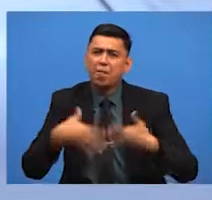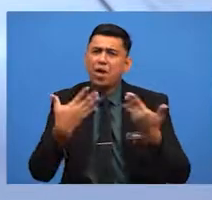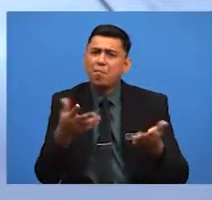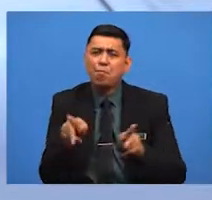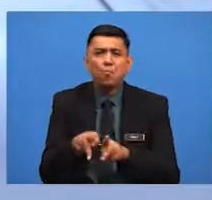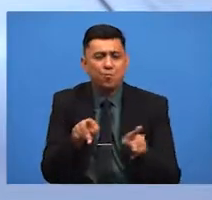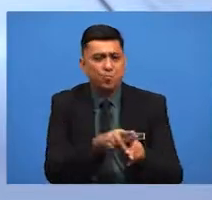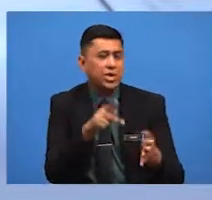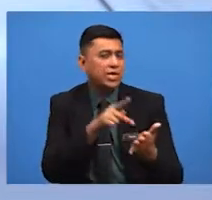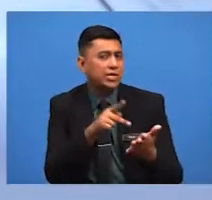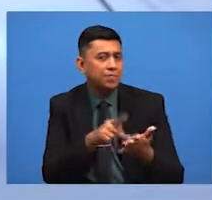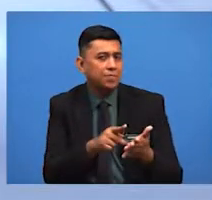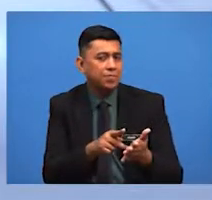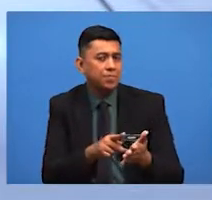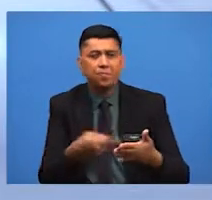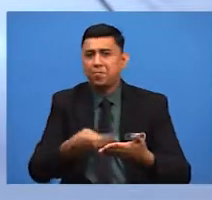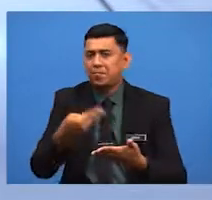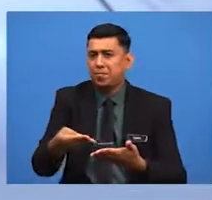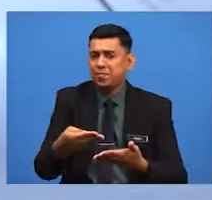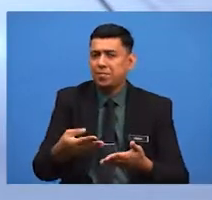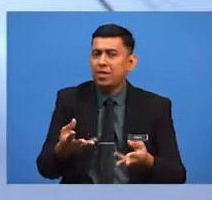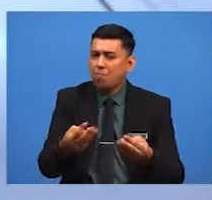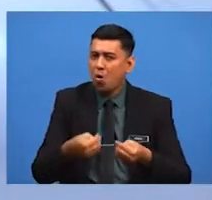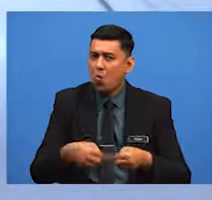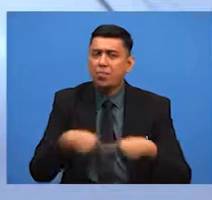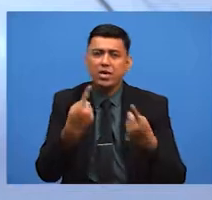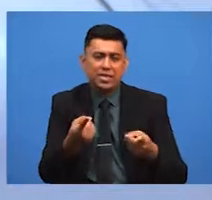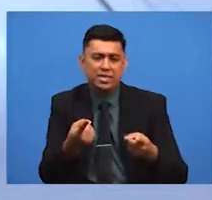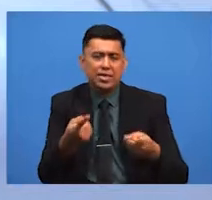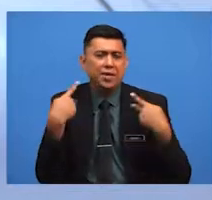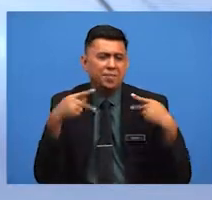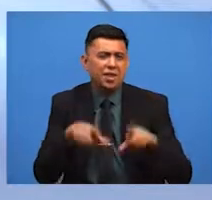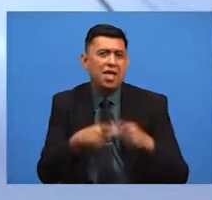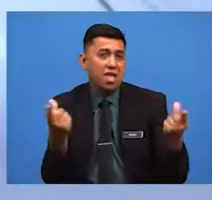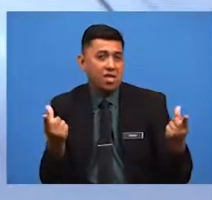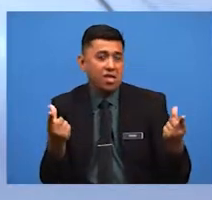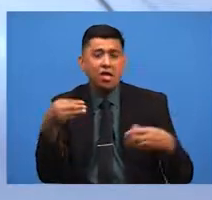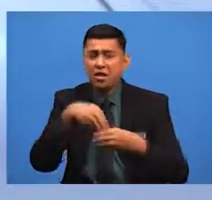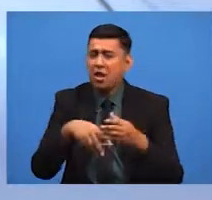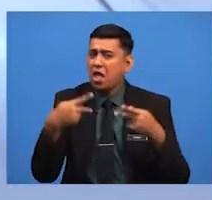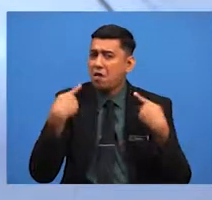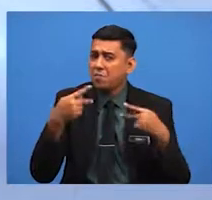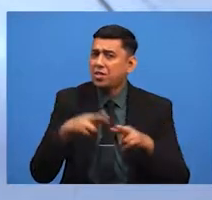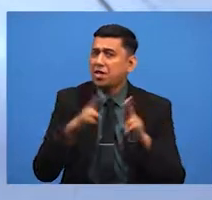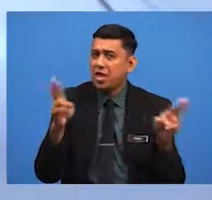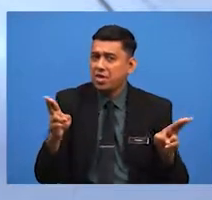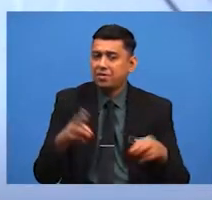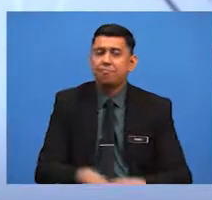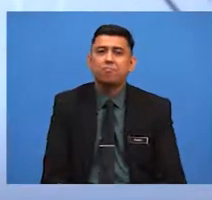pula sekiranya pelanggan hendak pergi ke premis kedai yang lain dalam pasaraya yang dikunjungi?